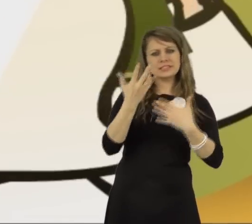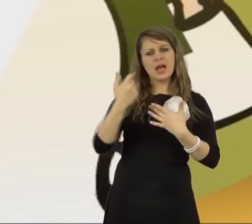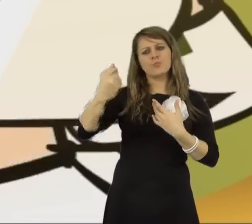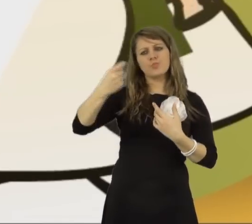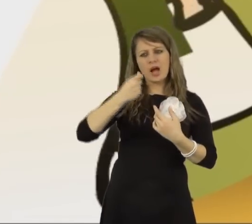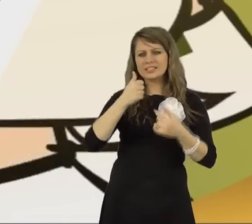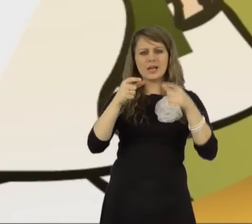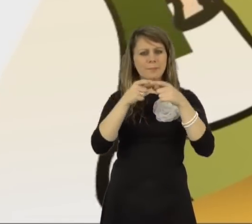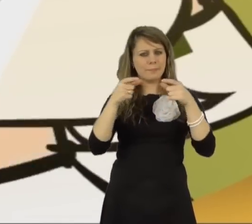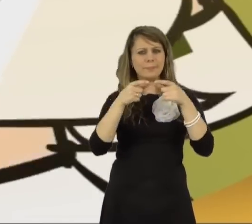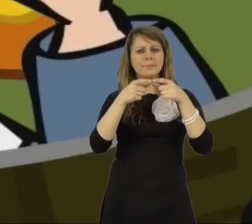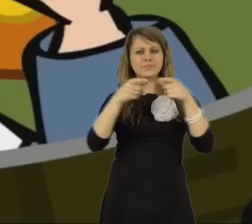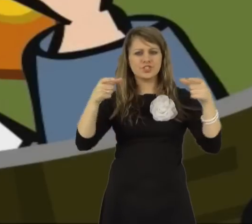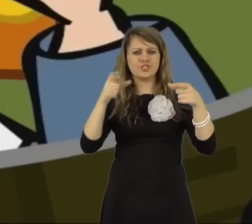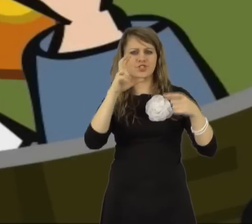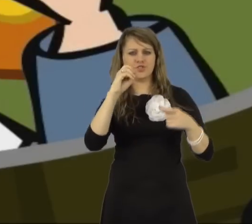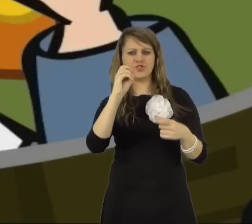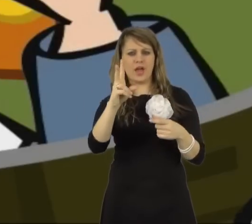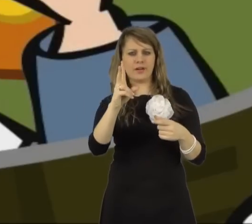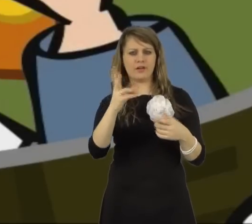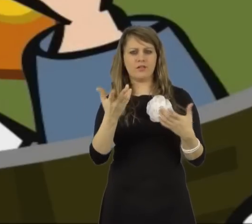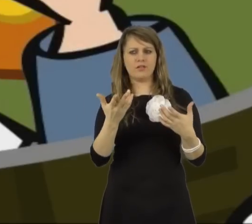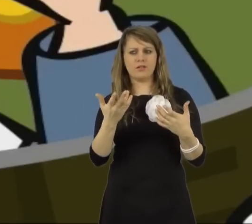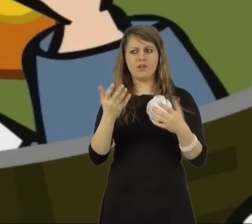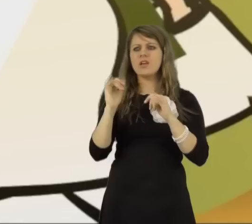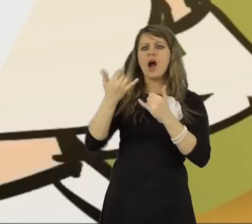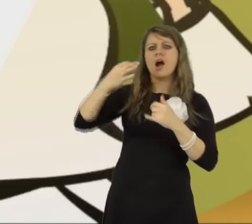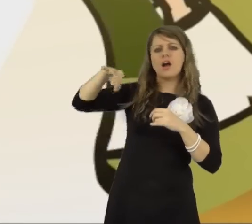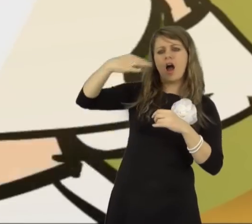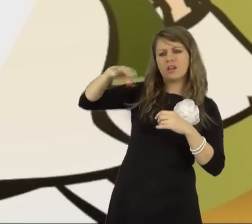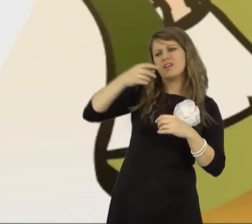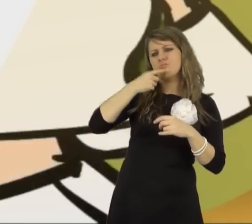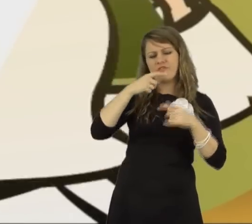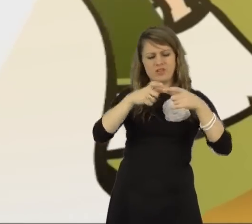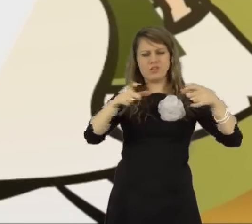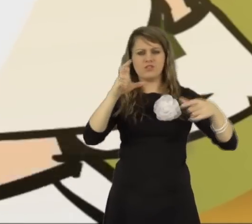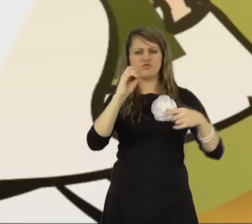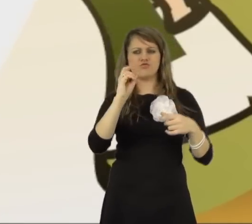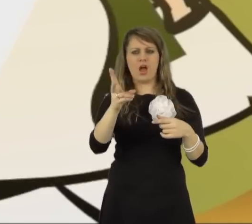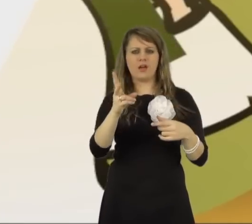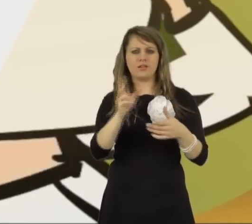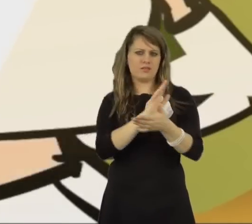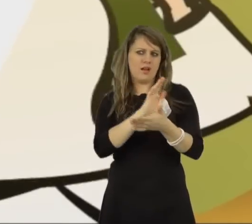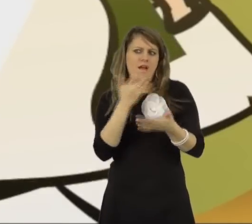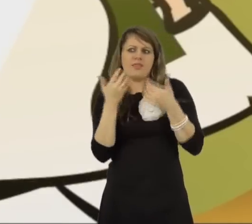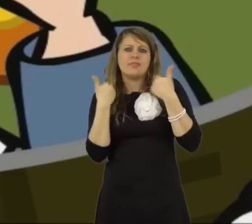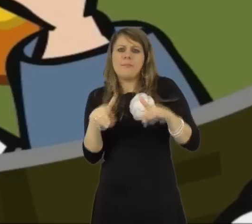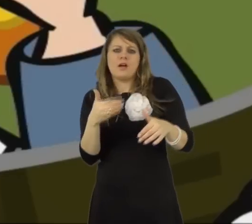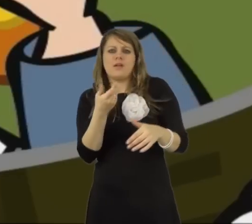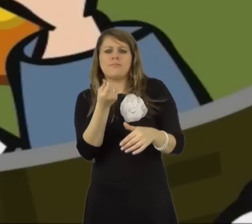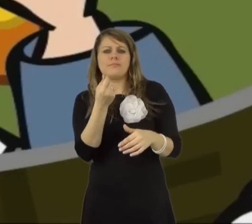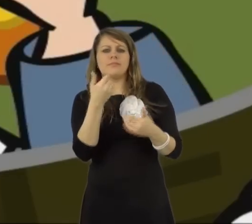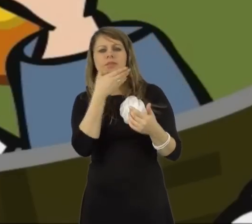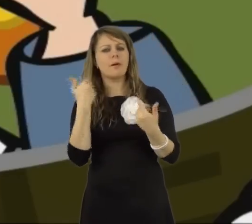chce zamiast pieniędzy zostawić mi jakąś karteczkę. Jaką karteczkę? No, on mówi, że to jest ten, czek.